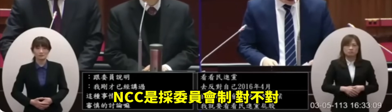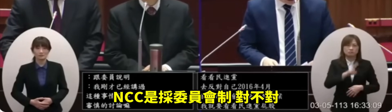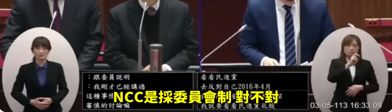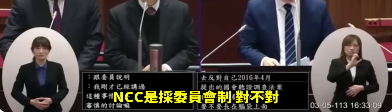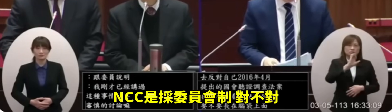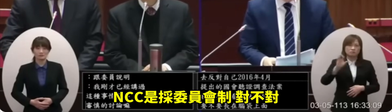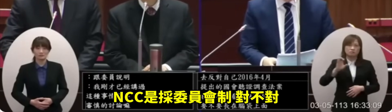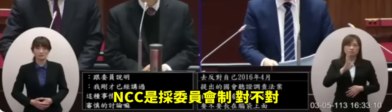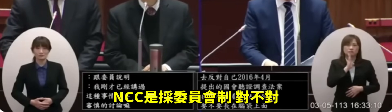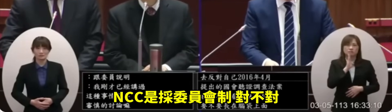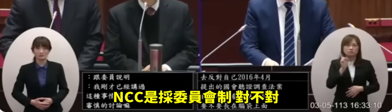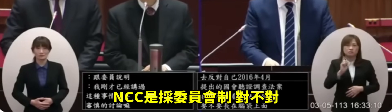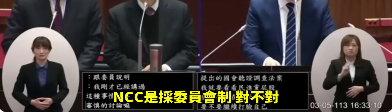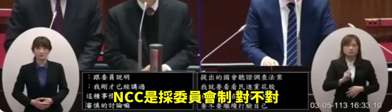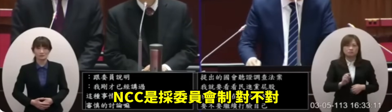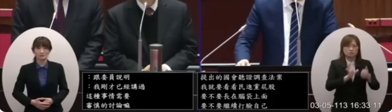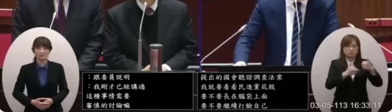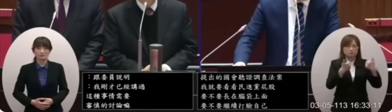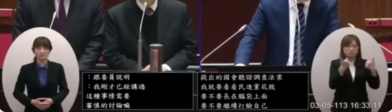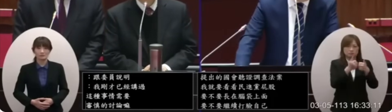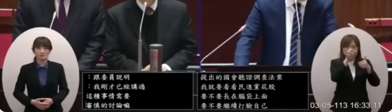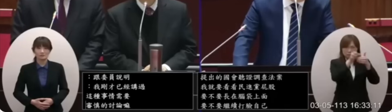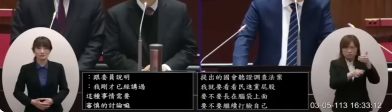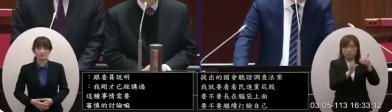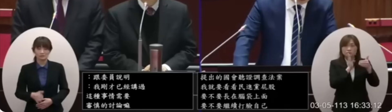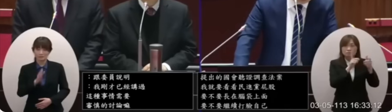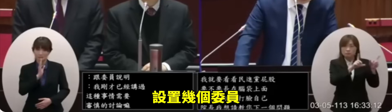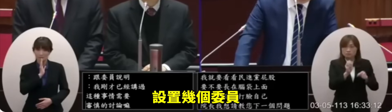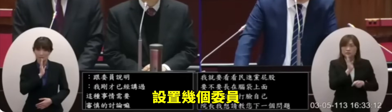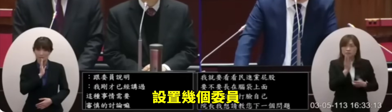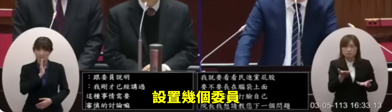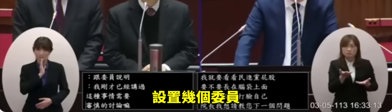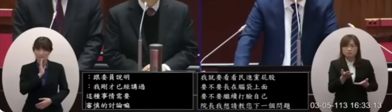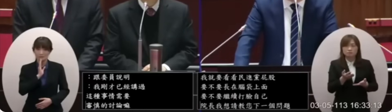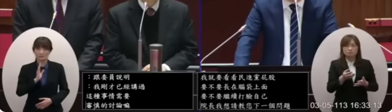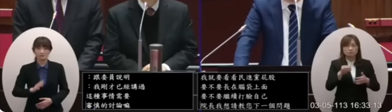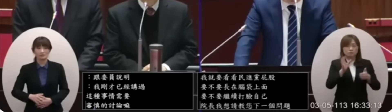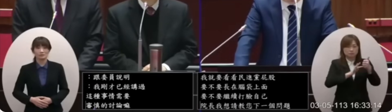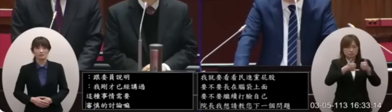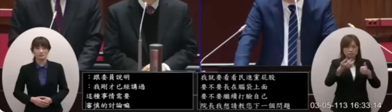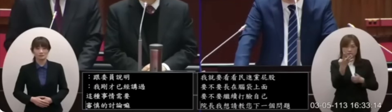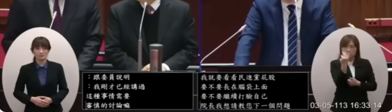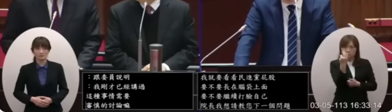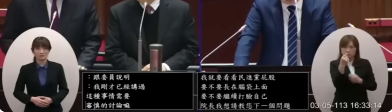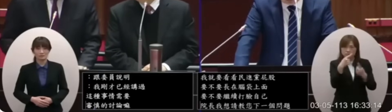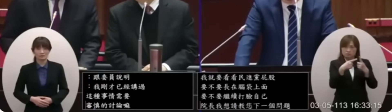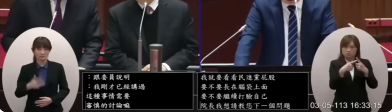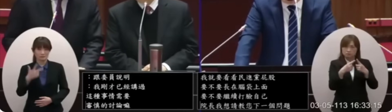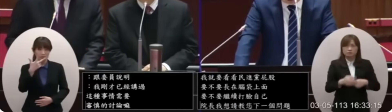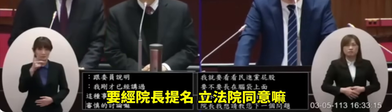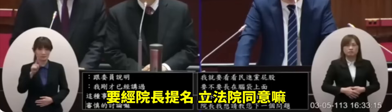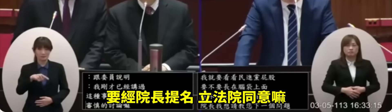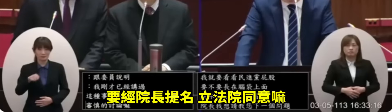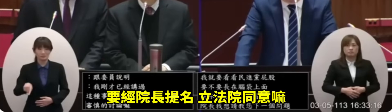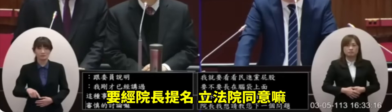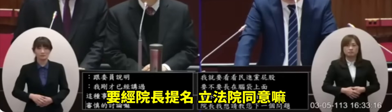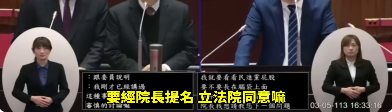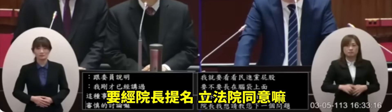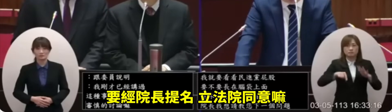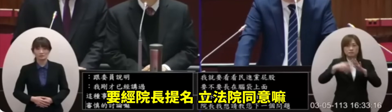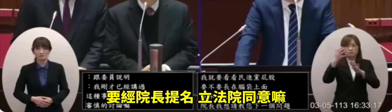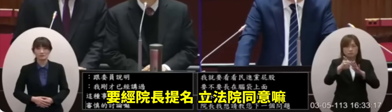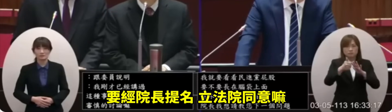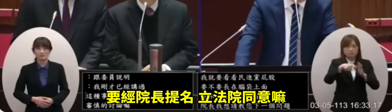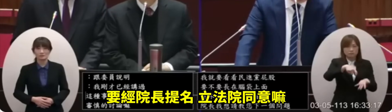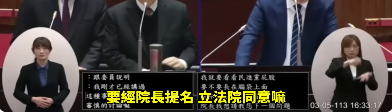NCC 是采委员会制，对不对？ 是。 设置几个委员？ 七个。 要经院